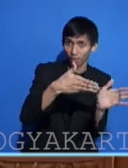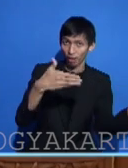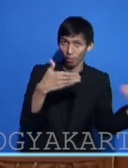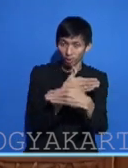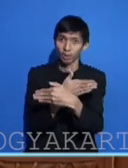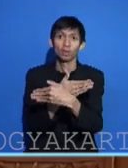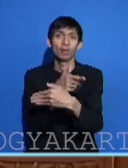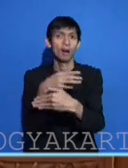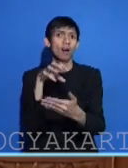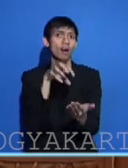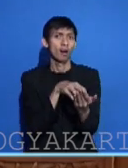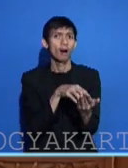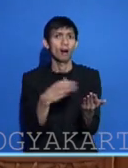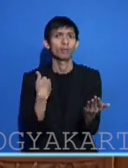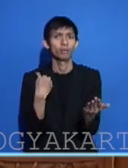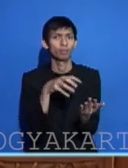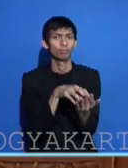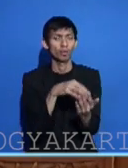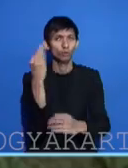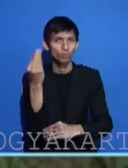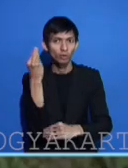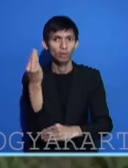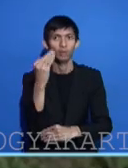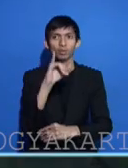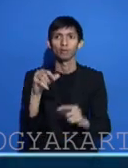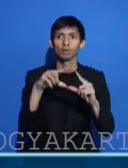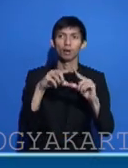ngindangi Jangkang view sidowayah